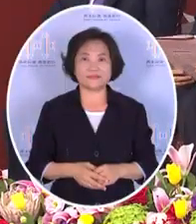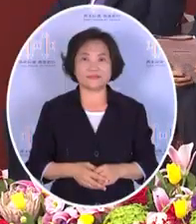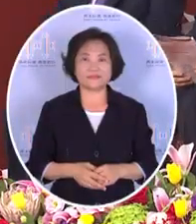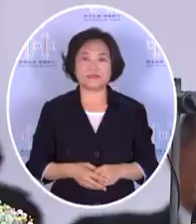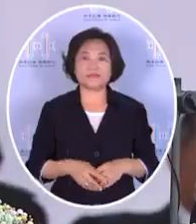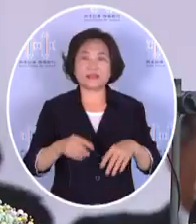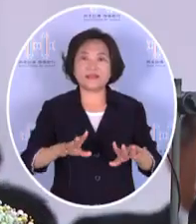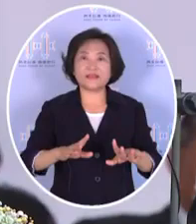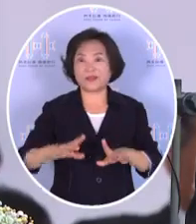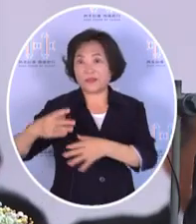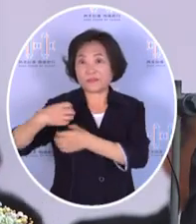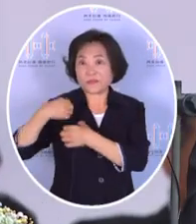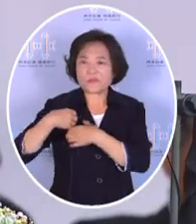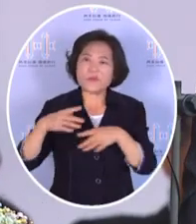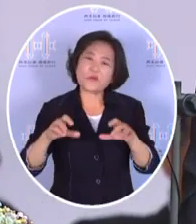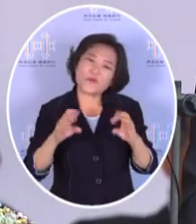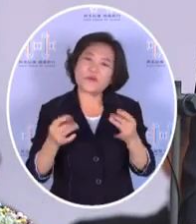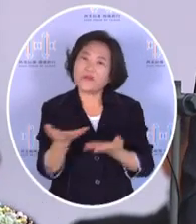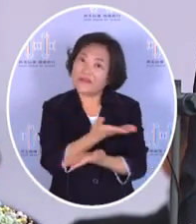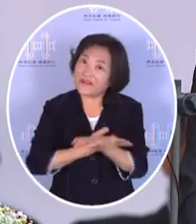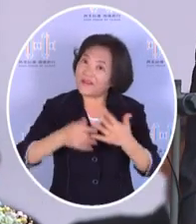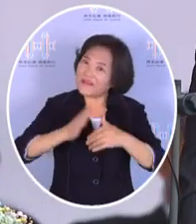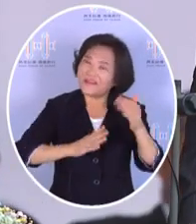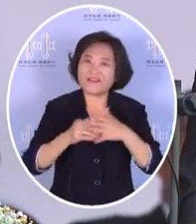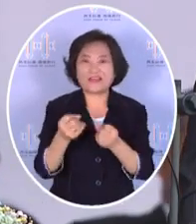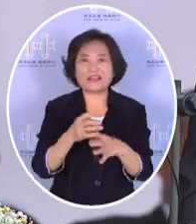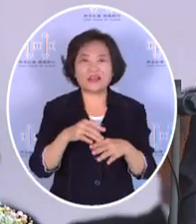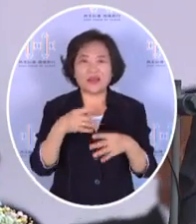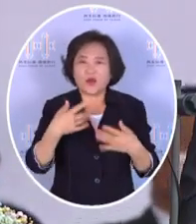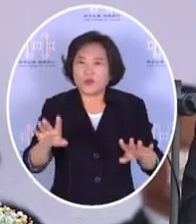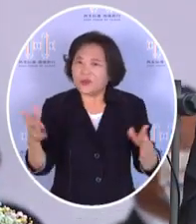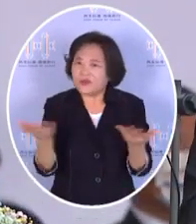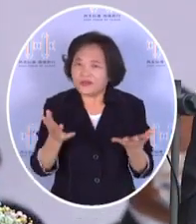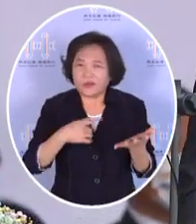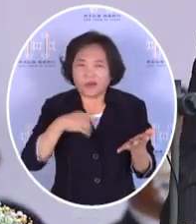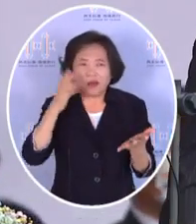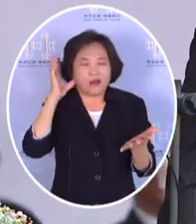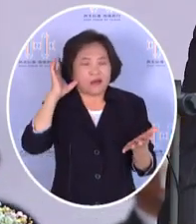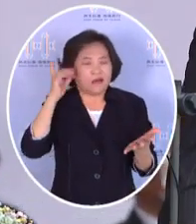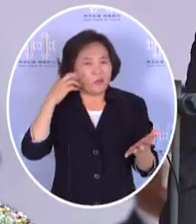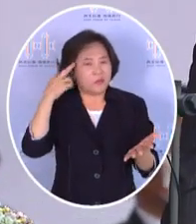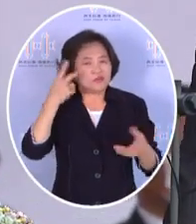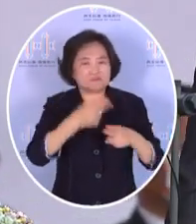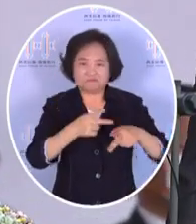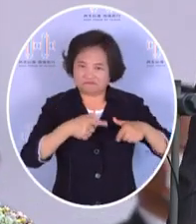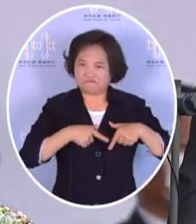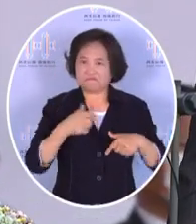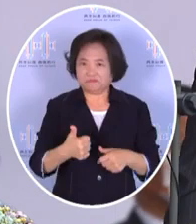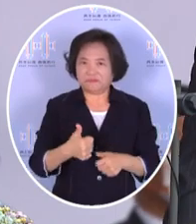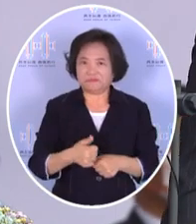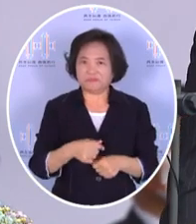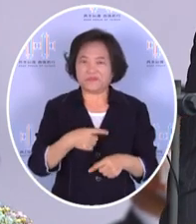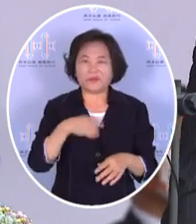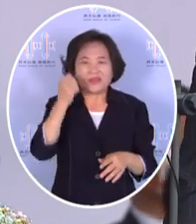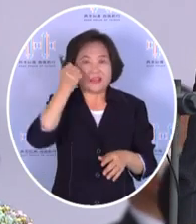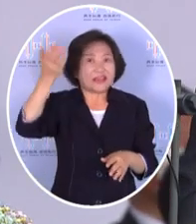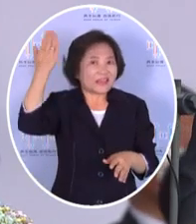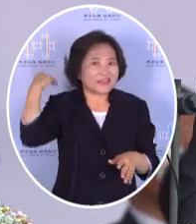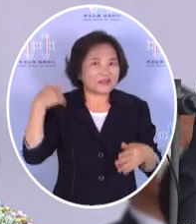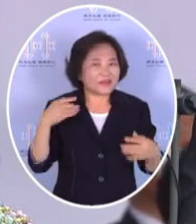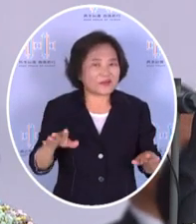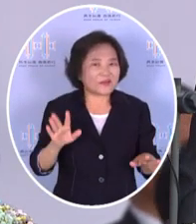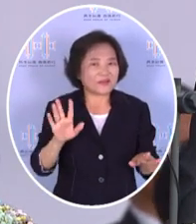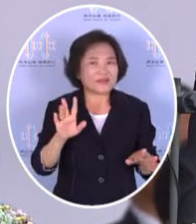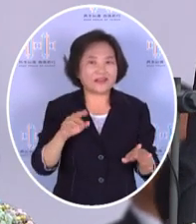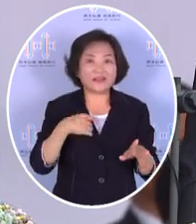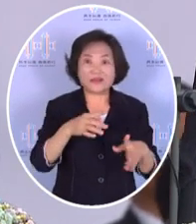在跟国军官兵互动中，许多故事坚定了我的信心。我还记得，当